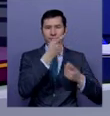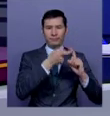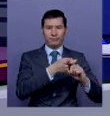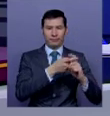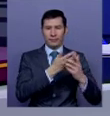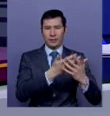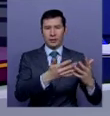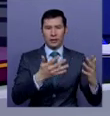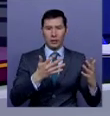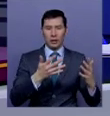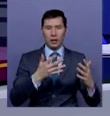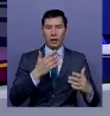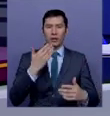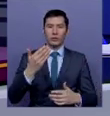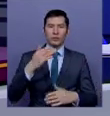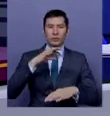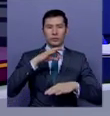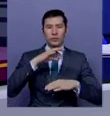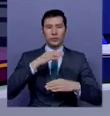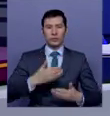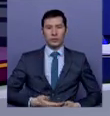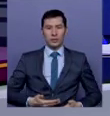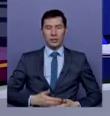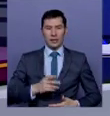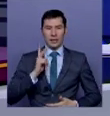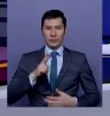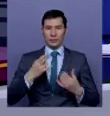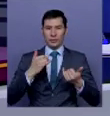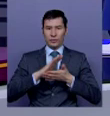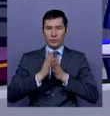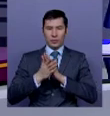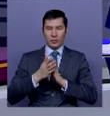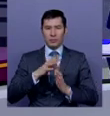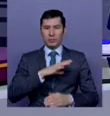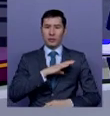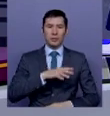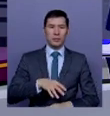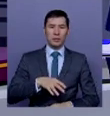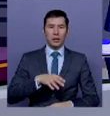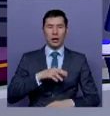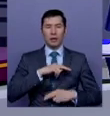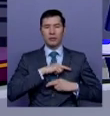Сондай кезеңдер сіздің өміріңізде кездесті ме? Ол кезде дәрігерлер қалай жұмыс істейді өз?